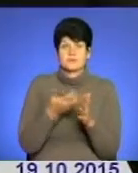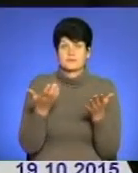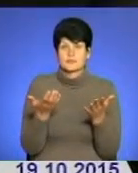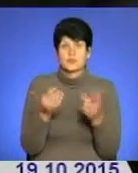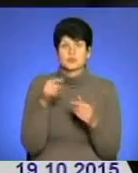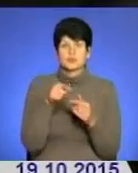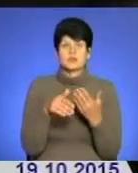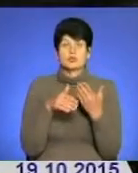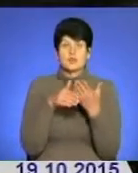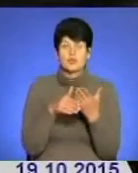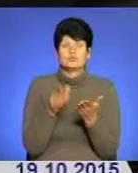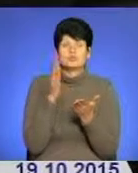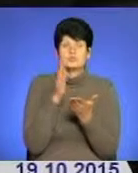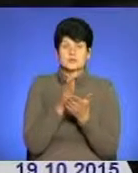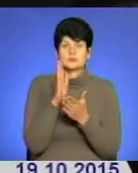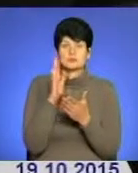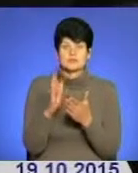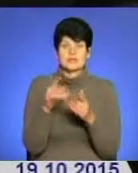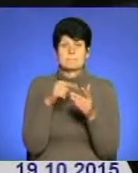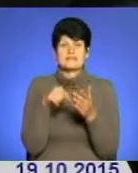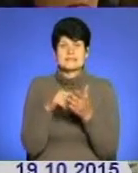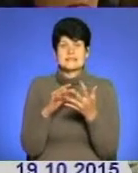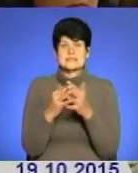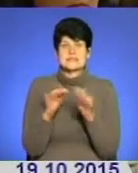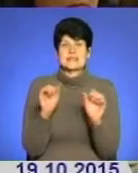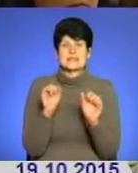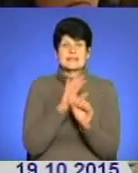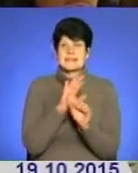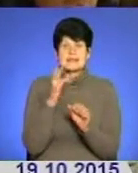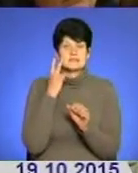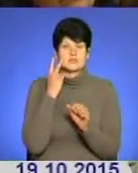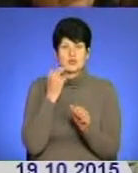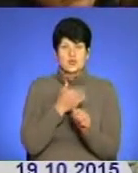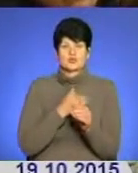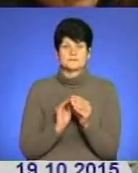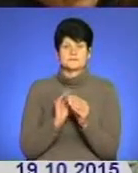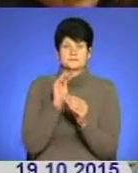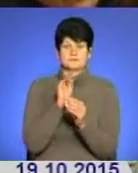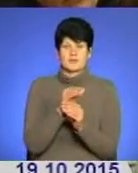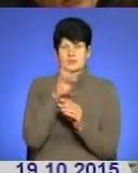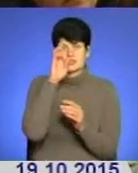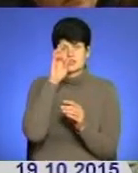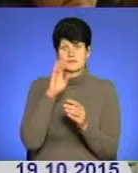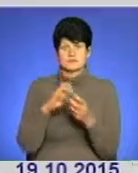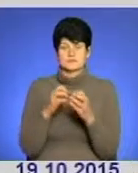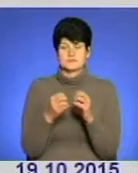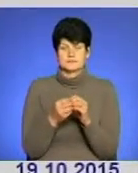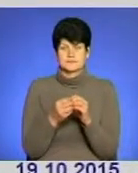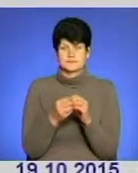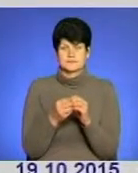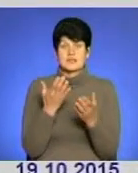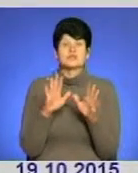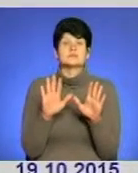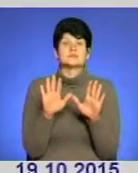на допомогу мали б прийти міські чи сільські керівники, які не завжди хочуть дофінансовувати державні прогалини. Якщо так